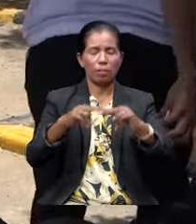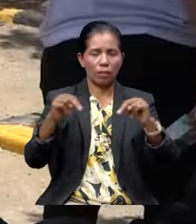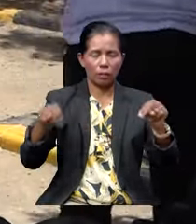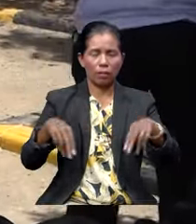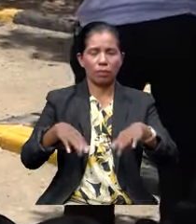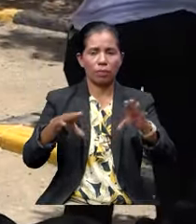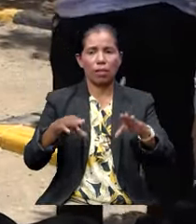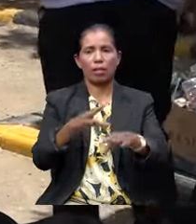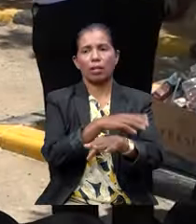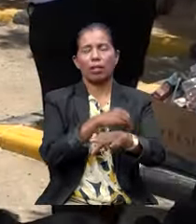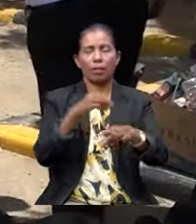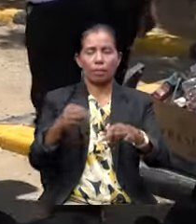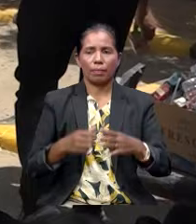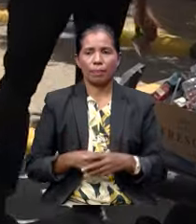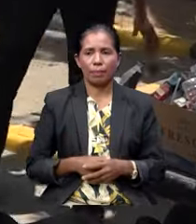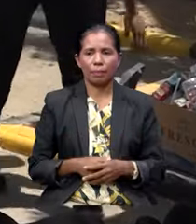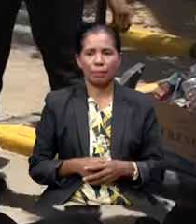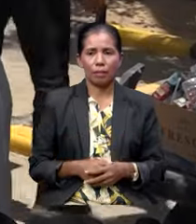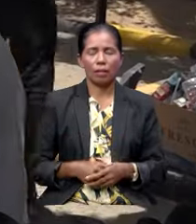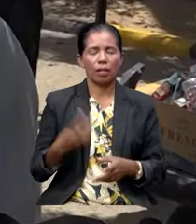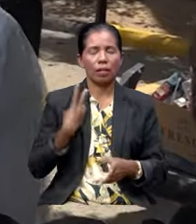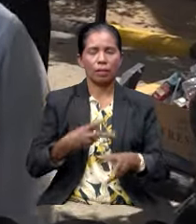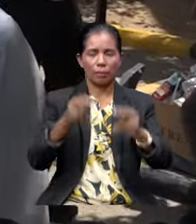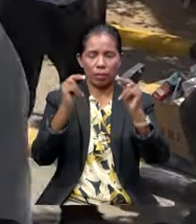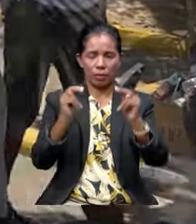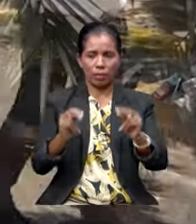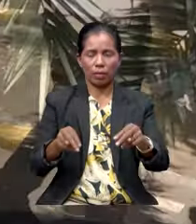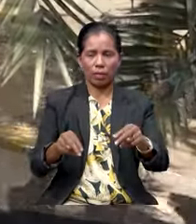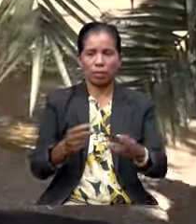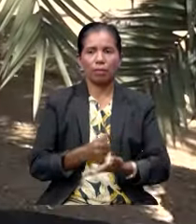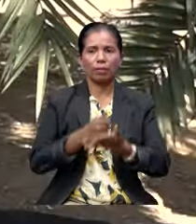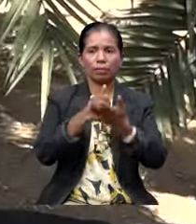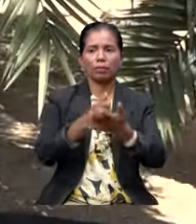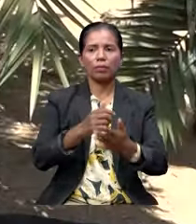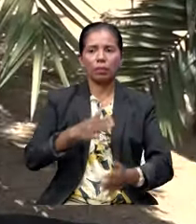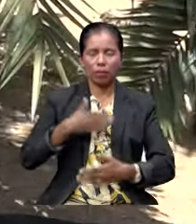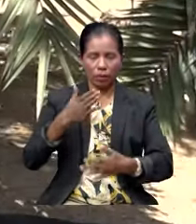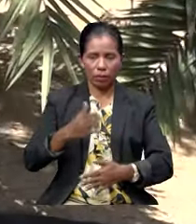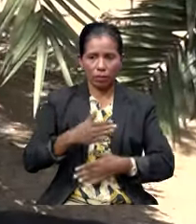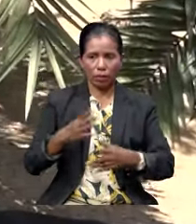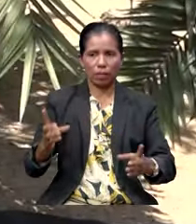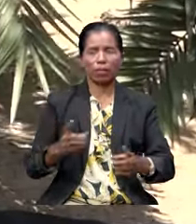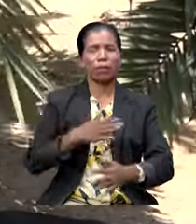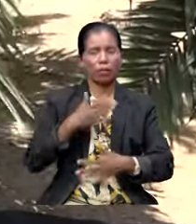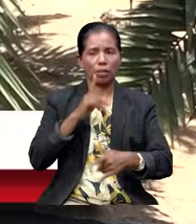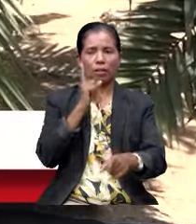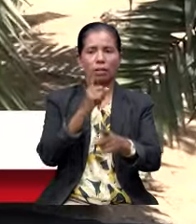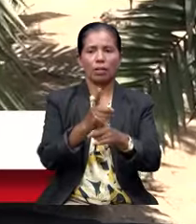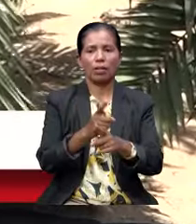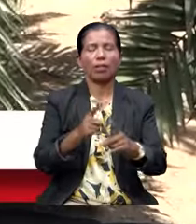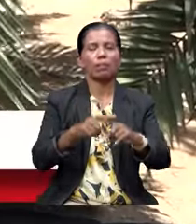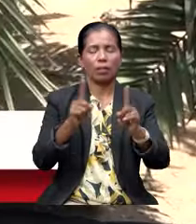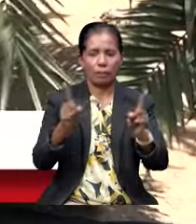atas ibu ni dalan ini. Ne persija ti tau tu tau matan besi. Solok kira nebe solok hak solok tebes.